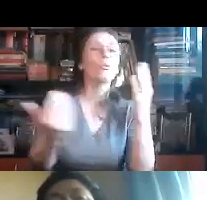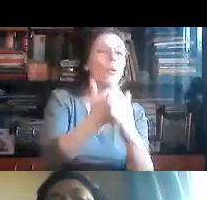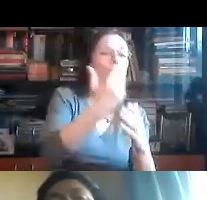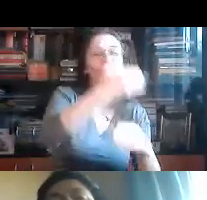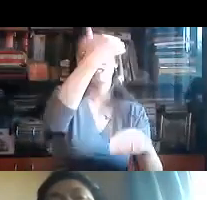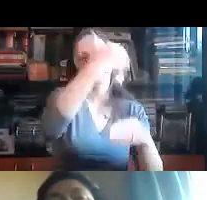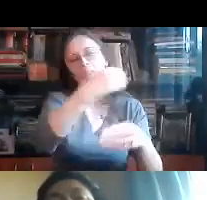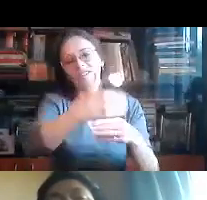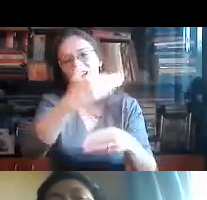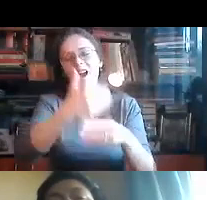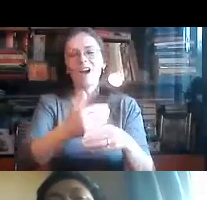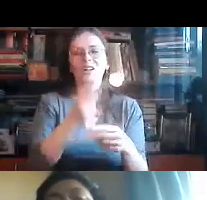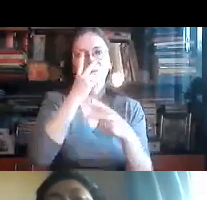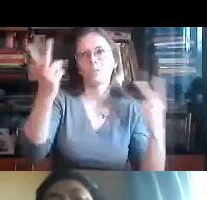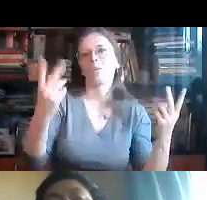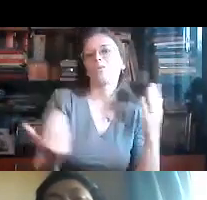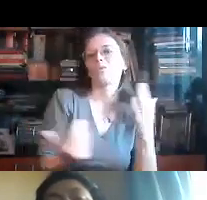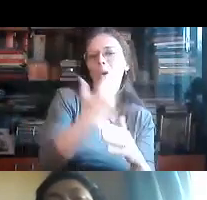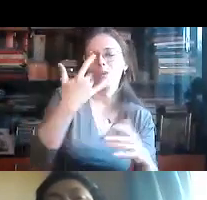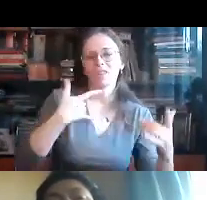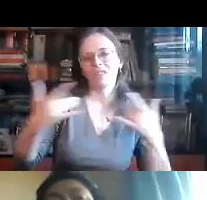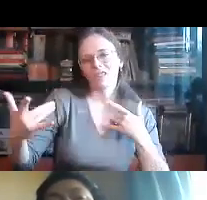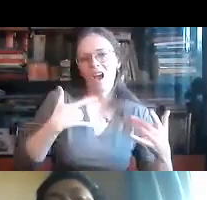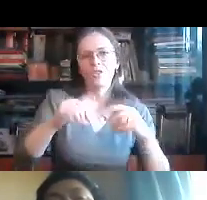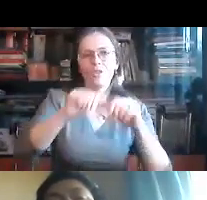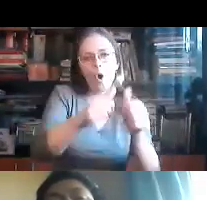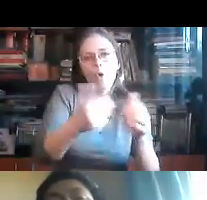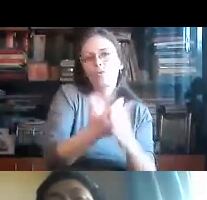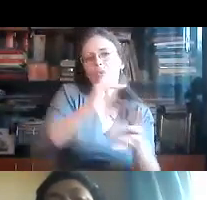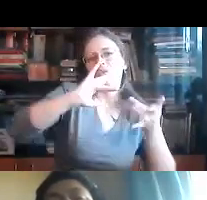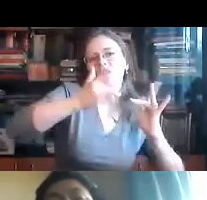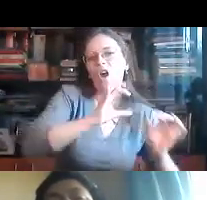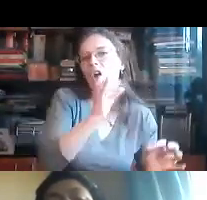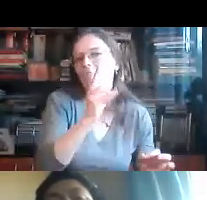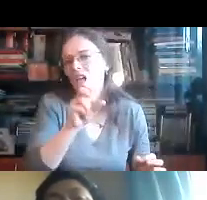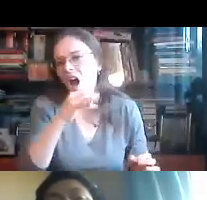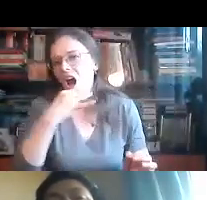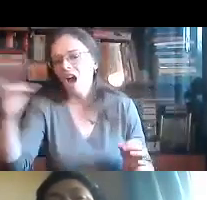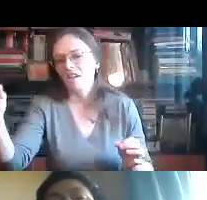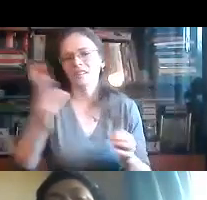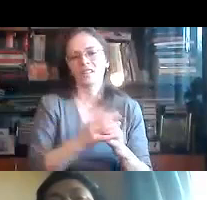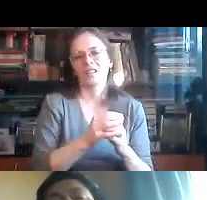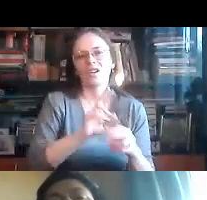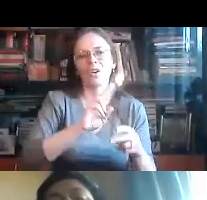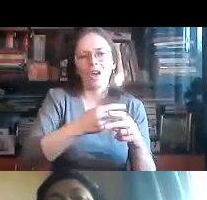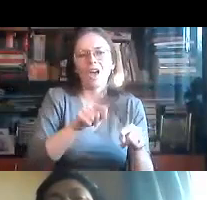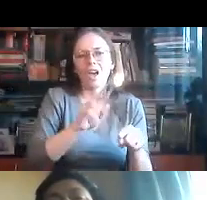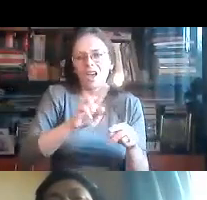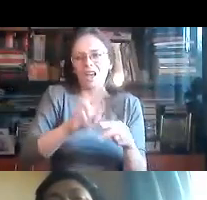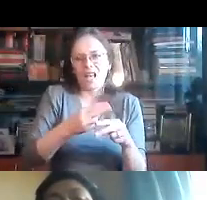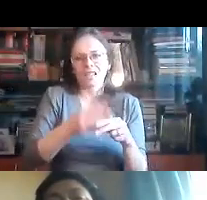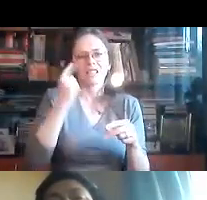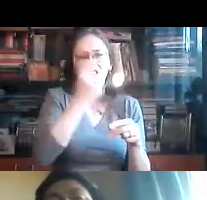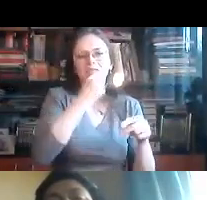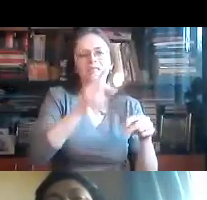формы онлайн, но мне кажется, это во многом уже зритель, который был в театре, это какие-то фанаты театра, большие